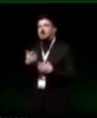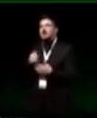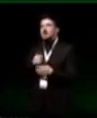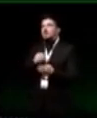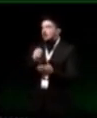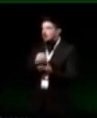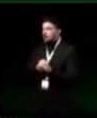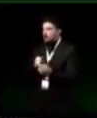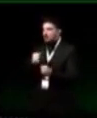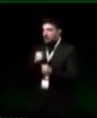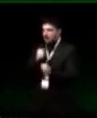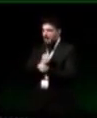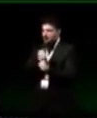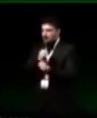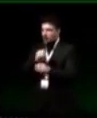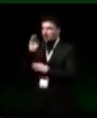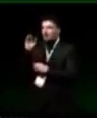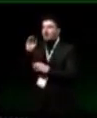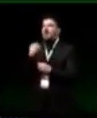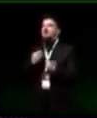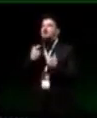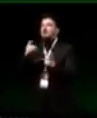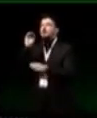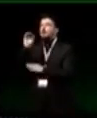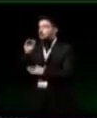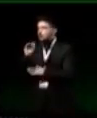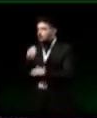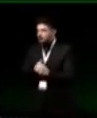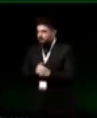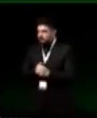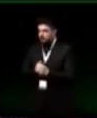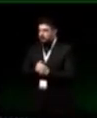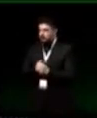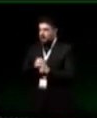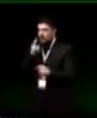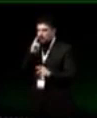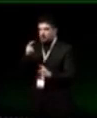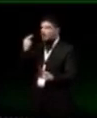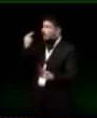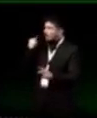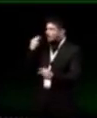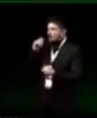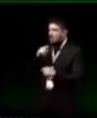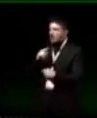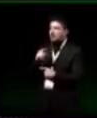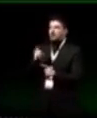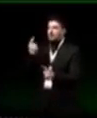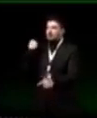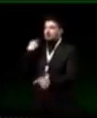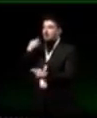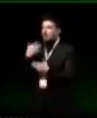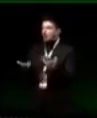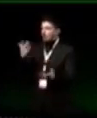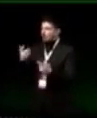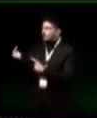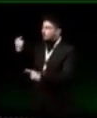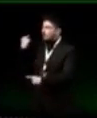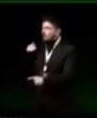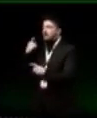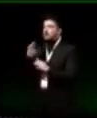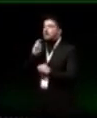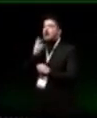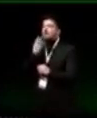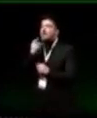Immagine fantastica. Il PD nasceva non per rinfacciarsi il proprio passato o per confrontarsi il passato, ma per dare la precedenza al